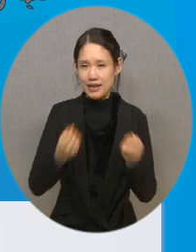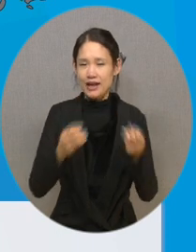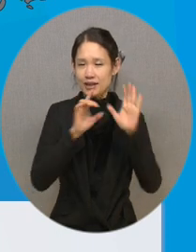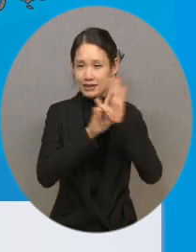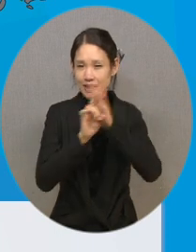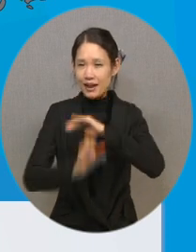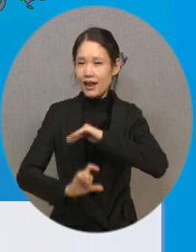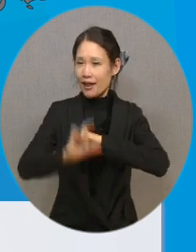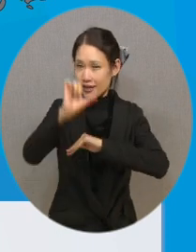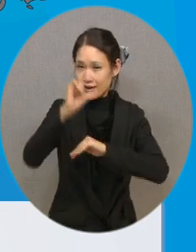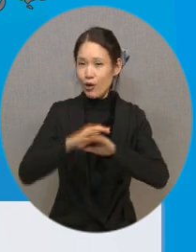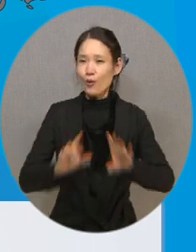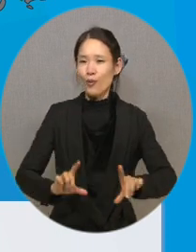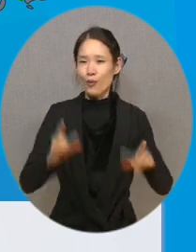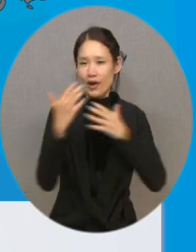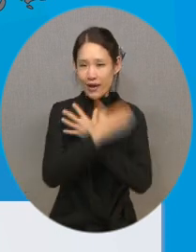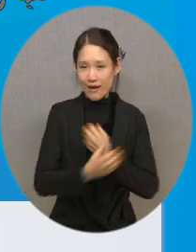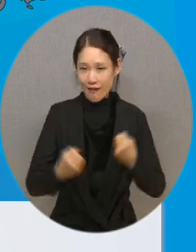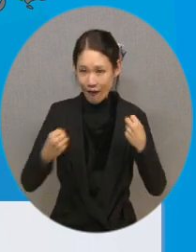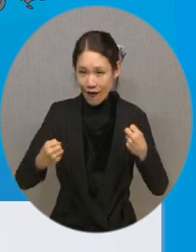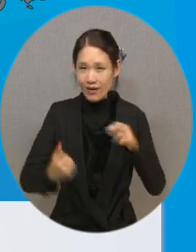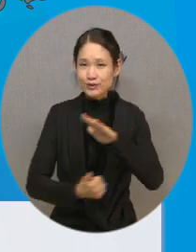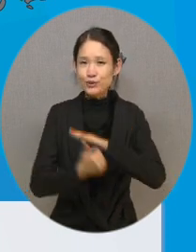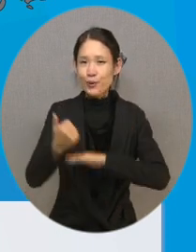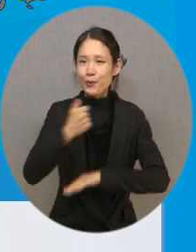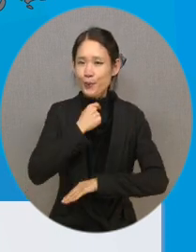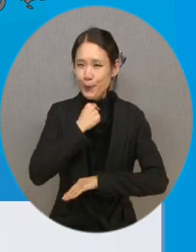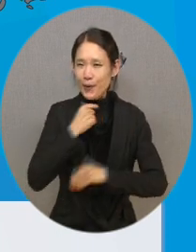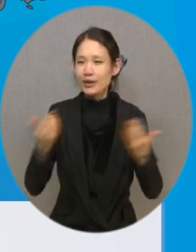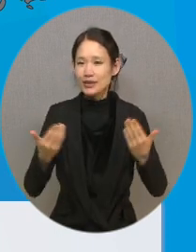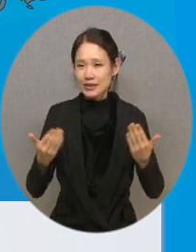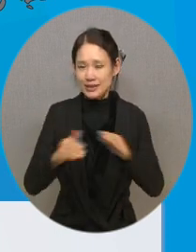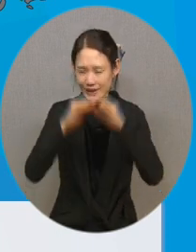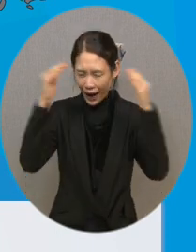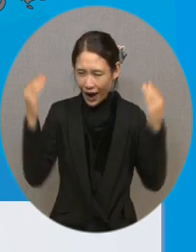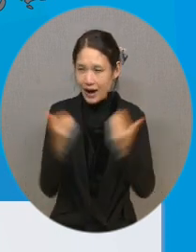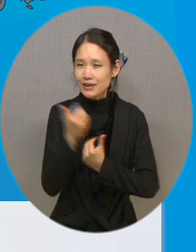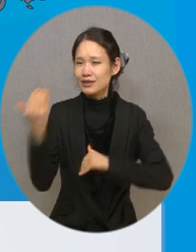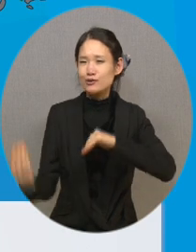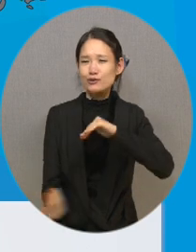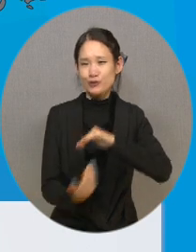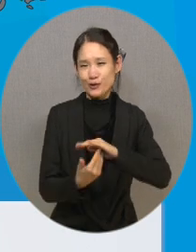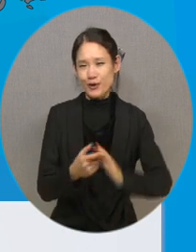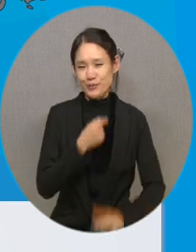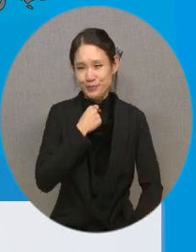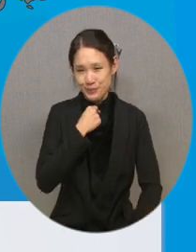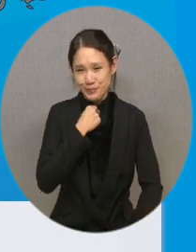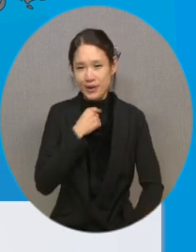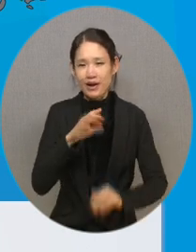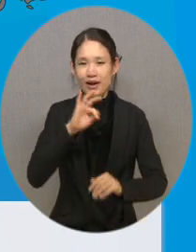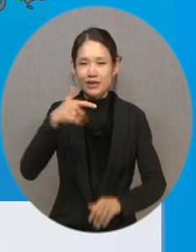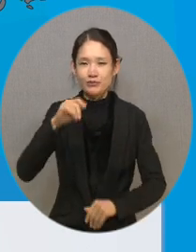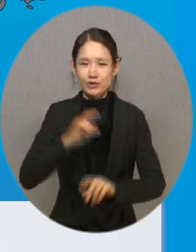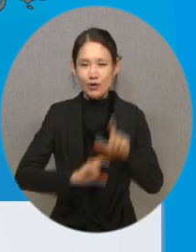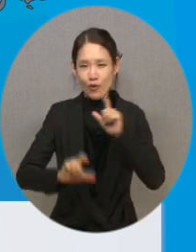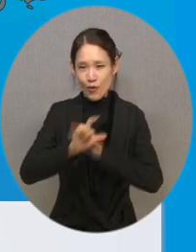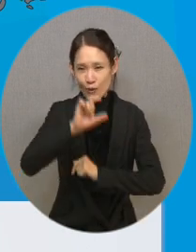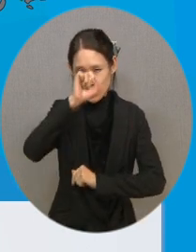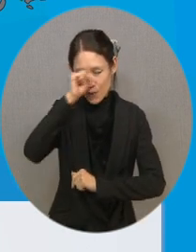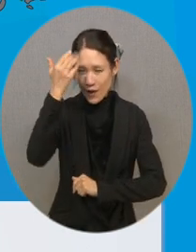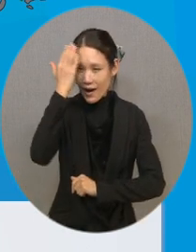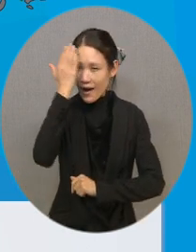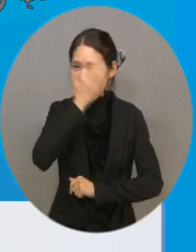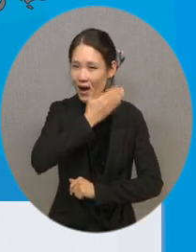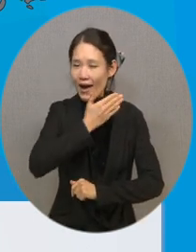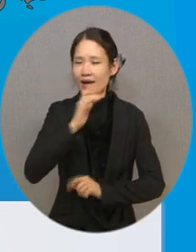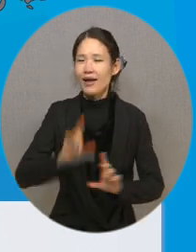해가 떴습니다. 올 한 해는 건강과 소망하는 일을 모두 이루시길 기원하며 갑진년에는 보다 순조로운 한 해